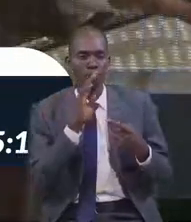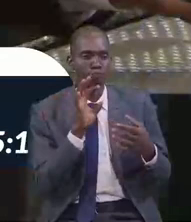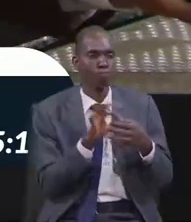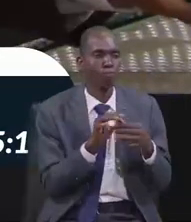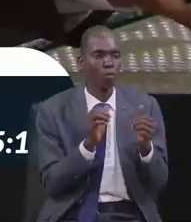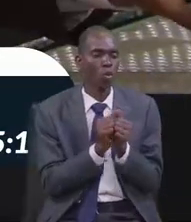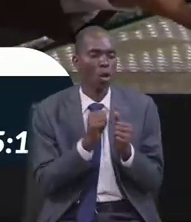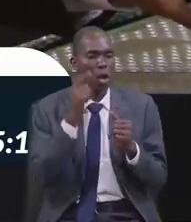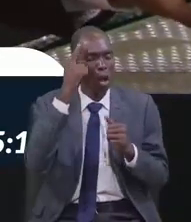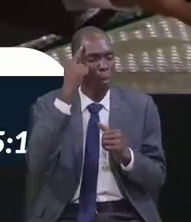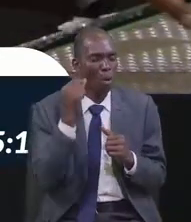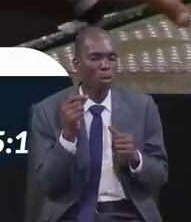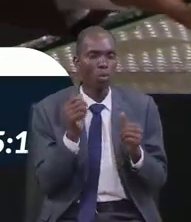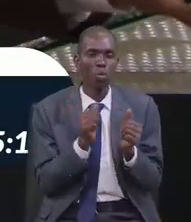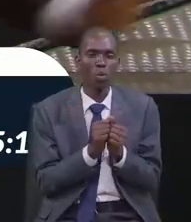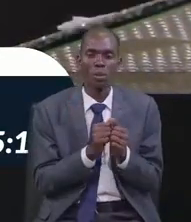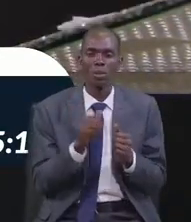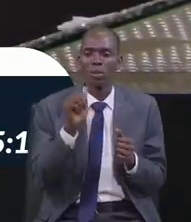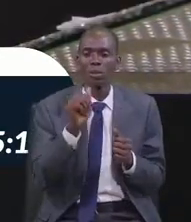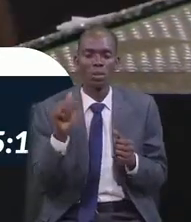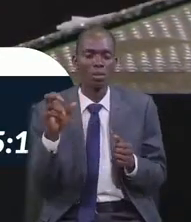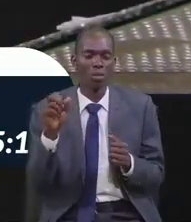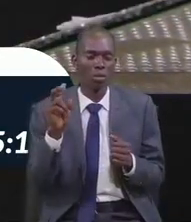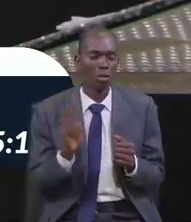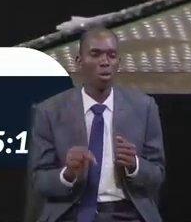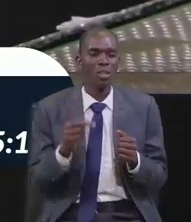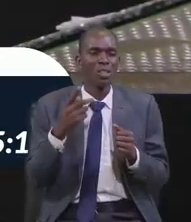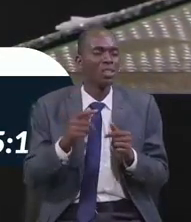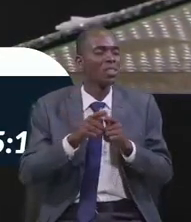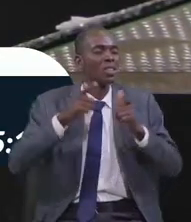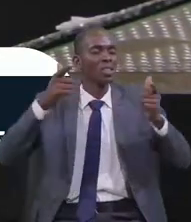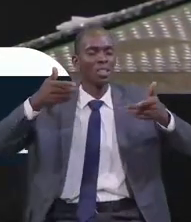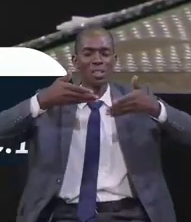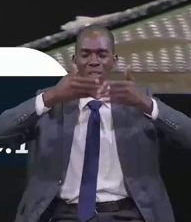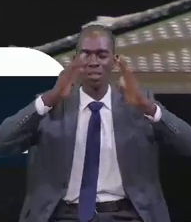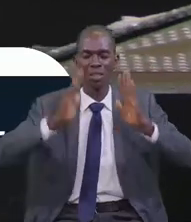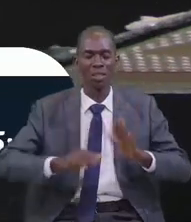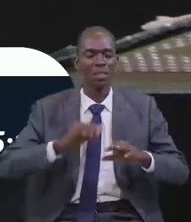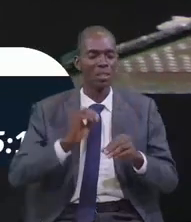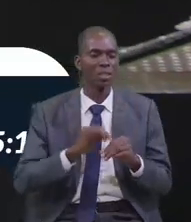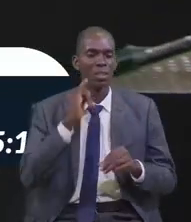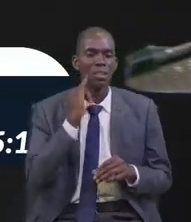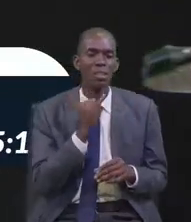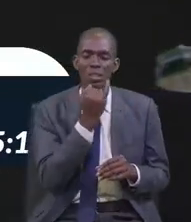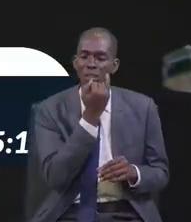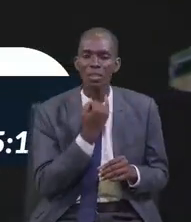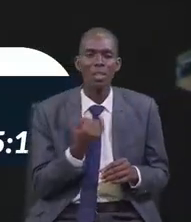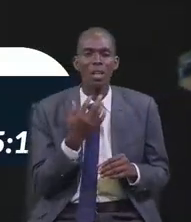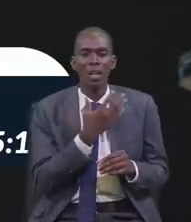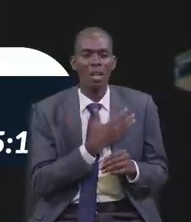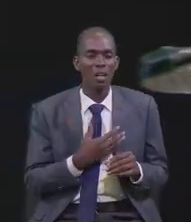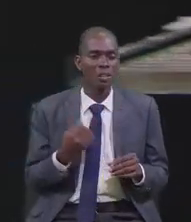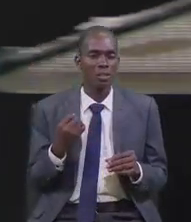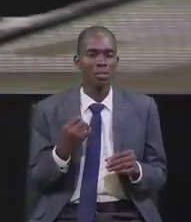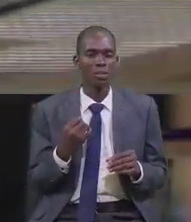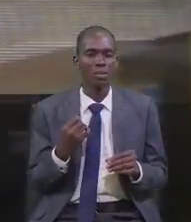les grands dirigeants en Israël qui les a fait sortir du pays d'Égypte et les a fait passer par le désert. Oui,